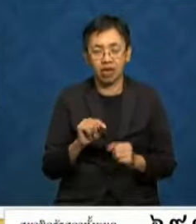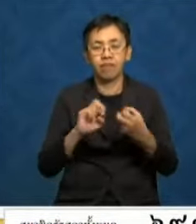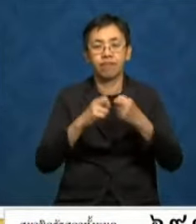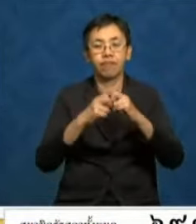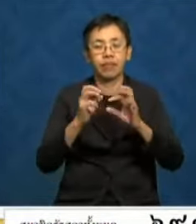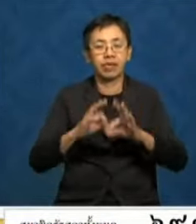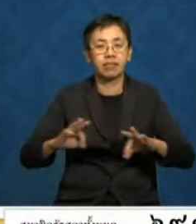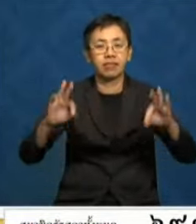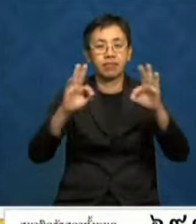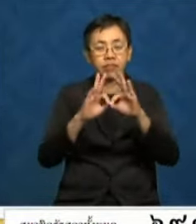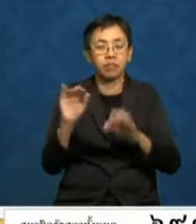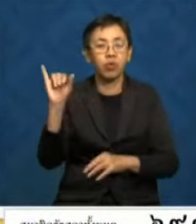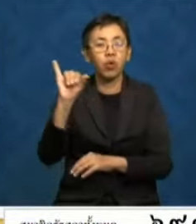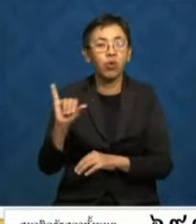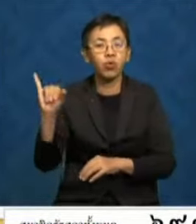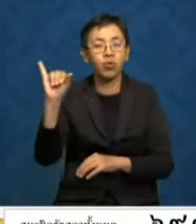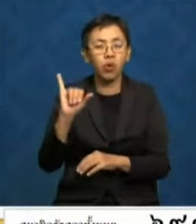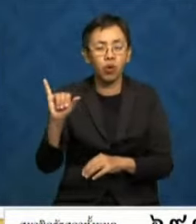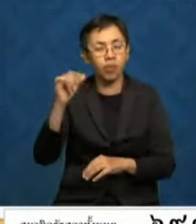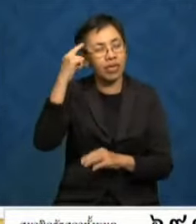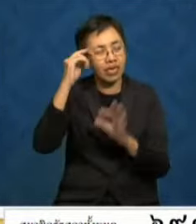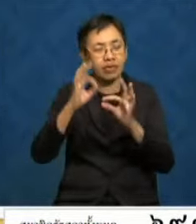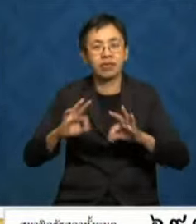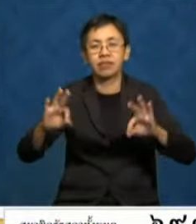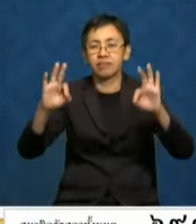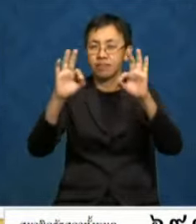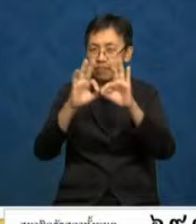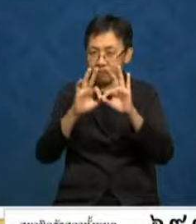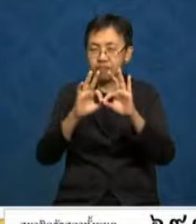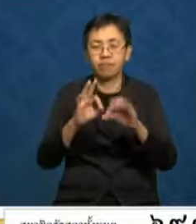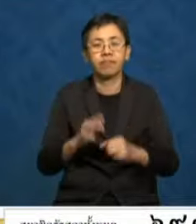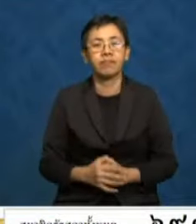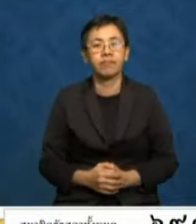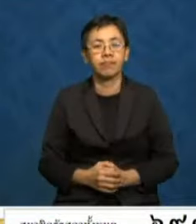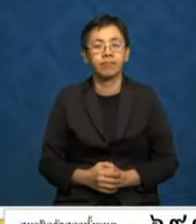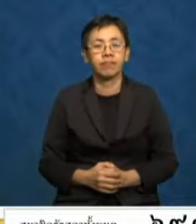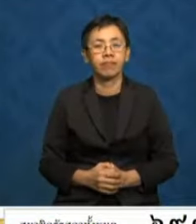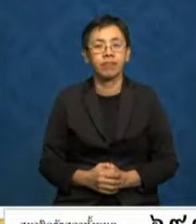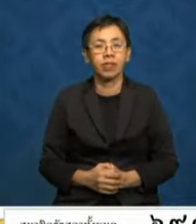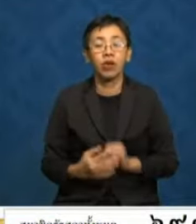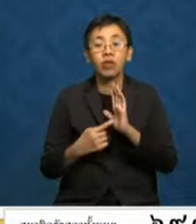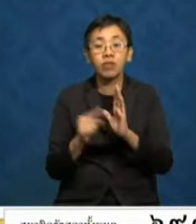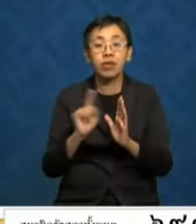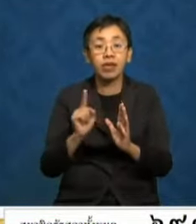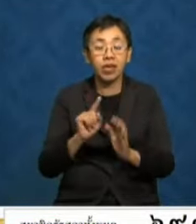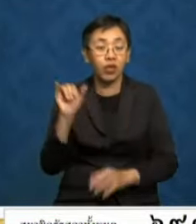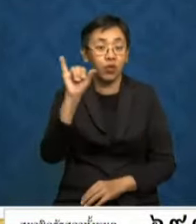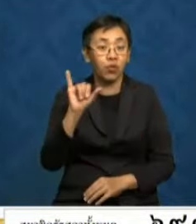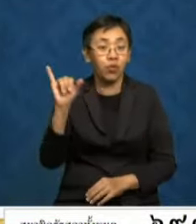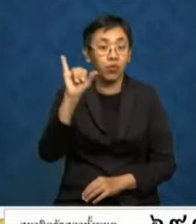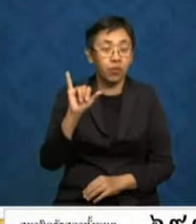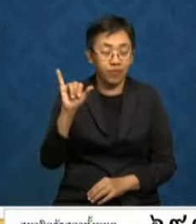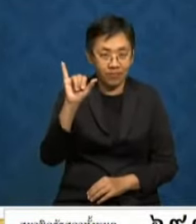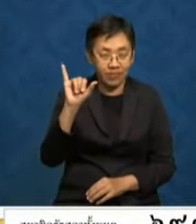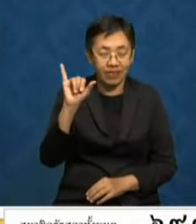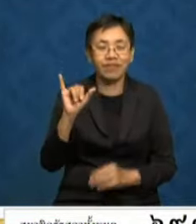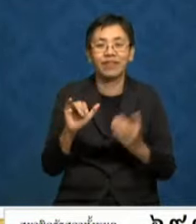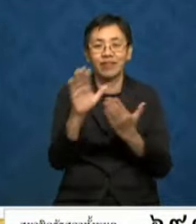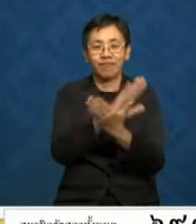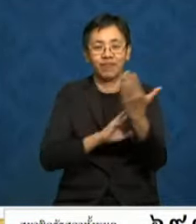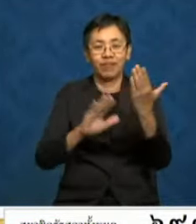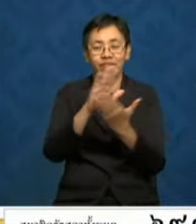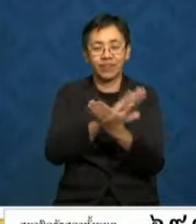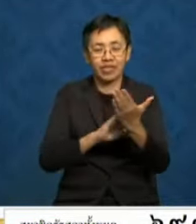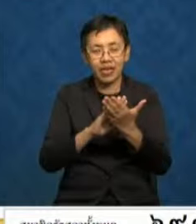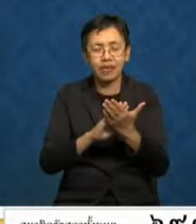ำคัญที่ทางสหภาพยุโรปให้ความสำคัญอย่างยิ่งยวดนะครับเราจะเห็นได้ว่าสหภาพยุโรปเองนั้นก็ถือว่าเป็นตัวตั้งตั